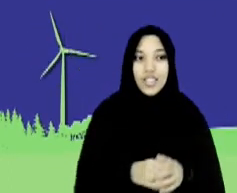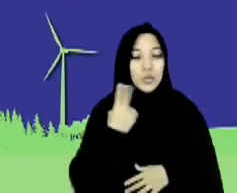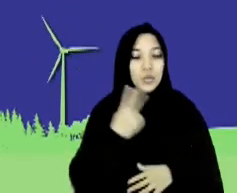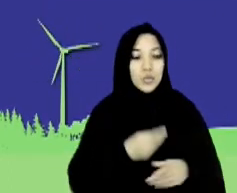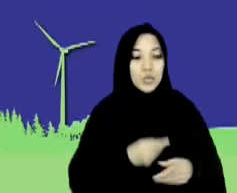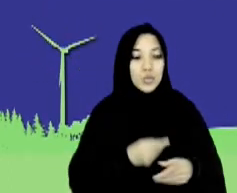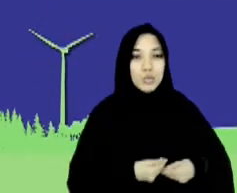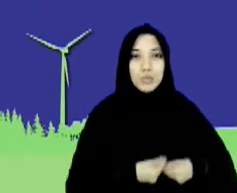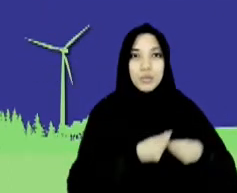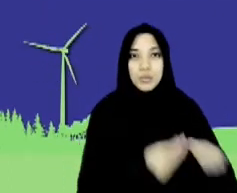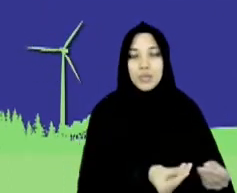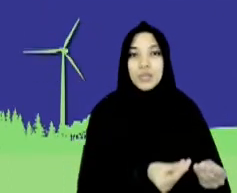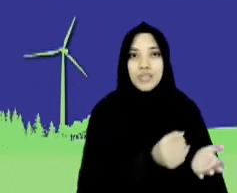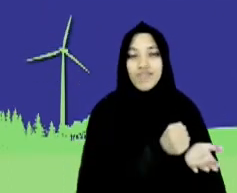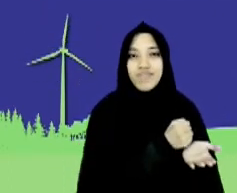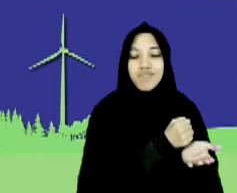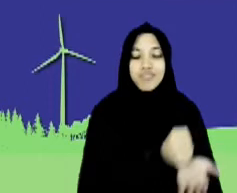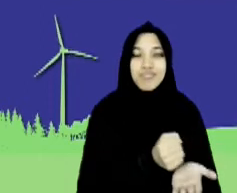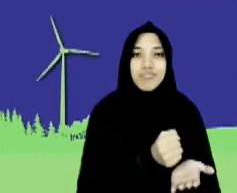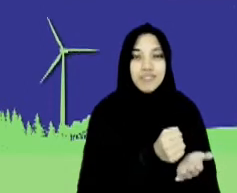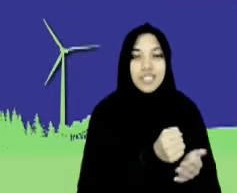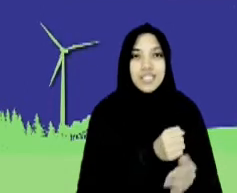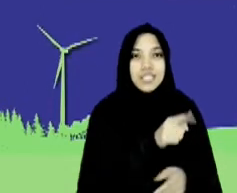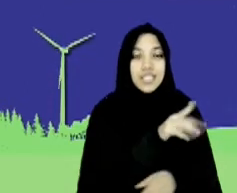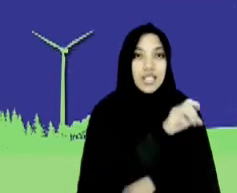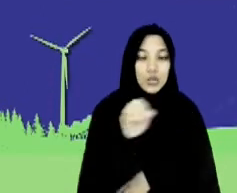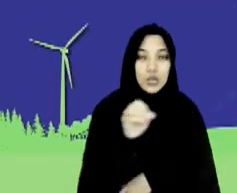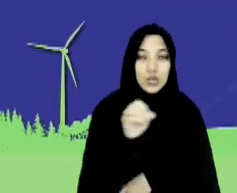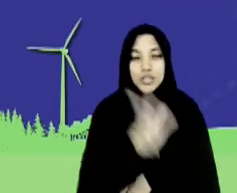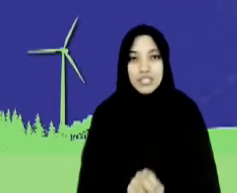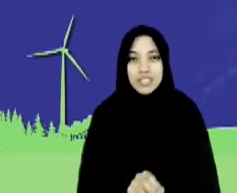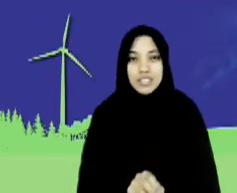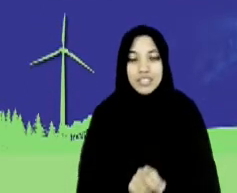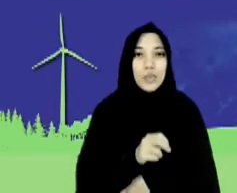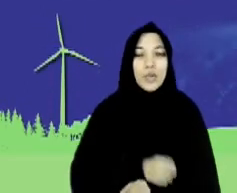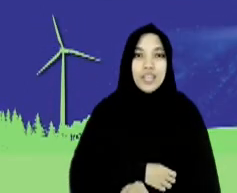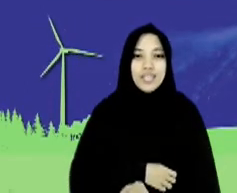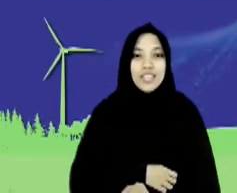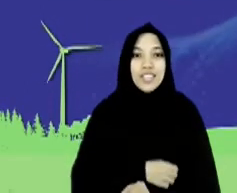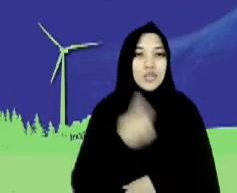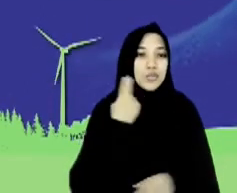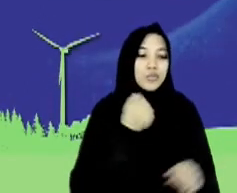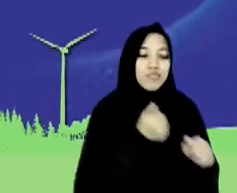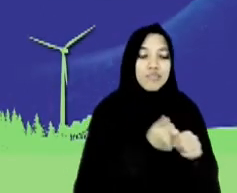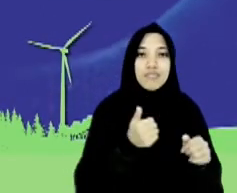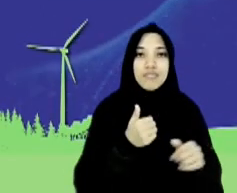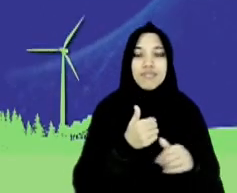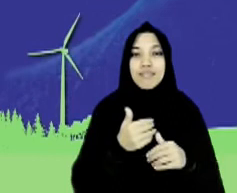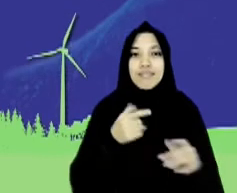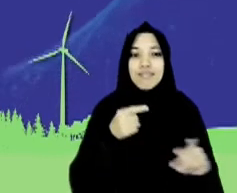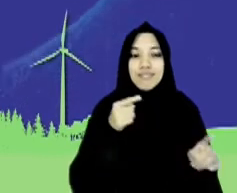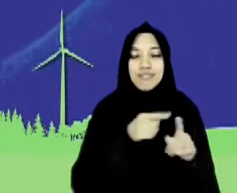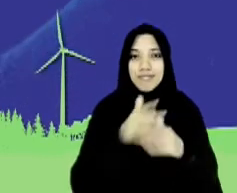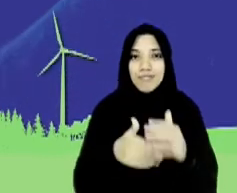miliar untuk suainable Finance Nah itu apa itu suainable Finance saya juga mungkin nanti Ibu Nuni akan menjelaskan ya